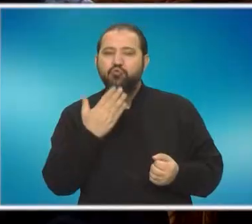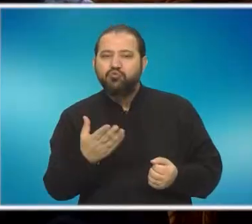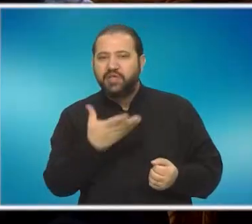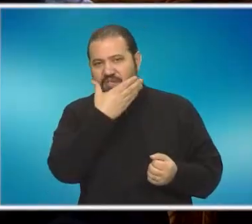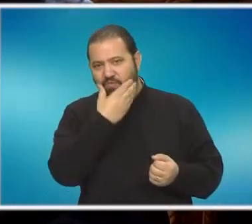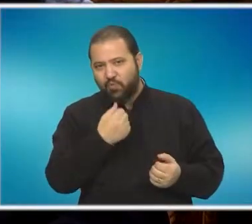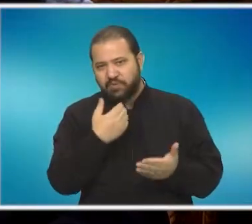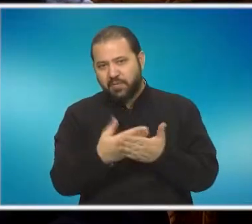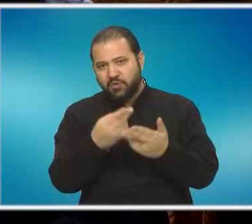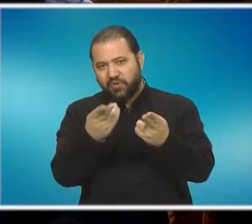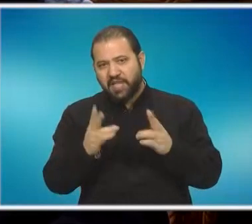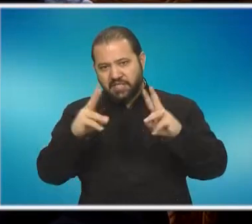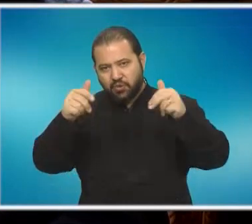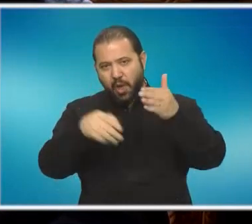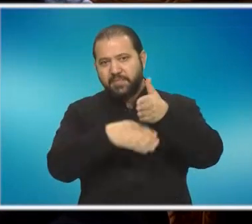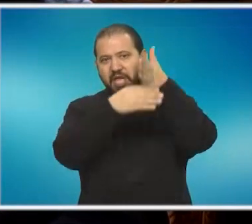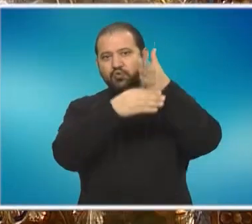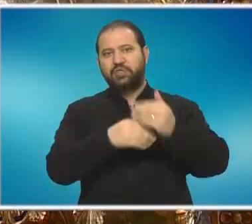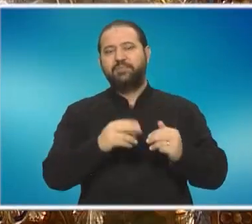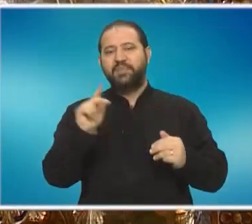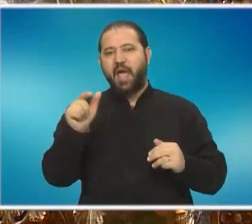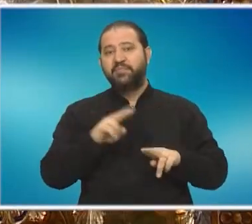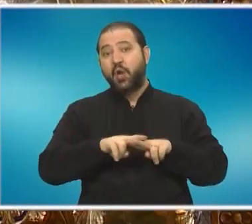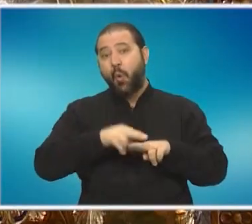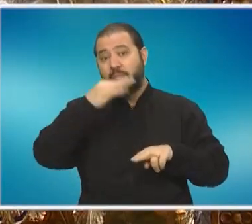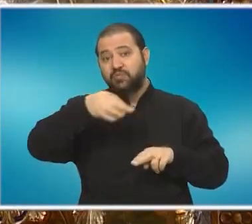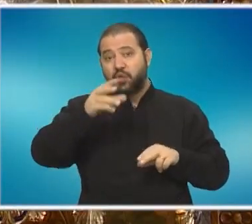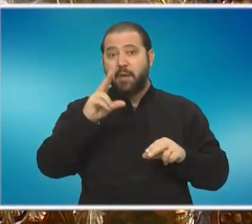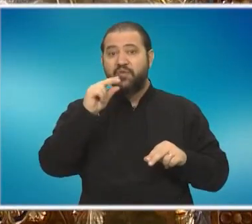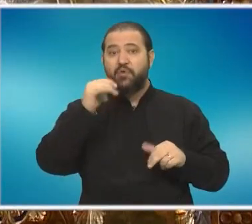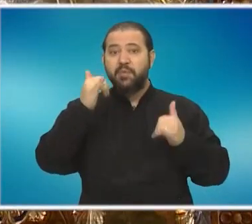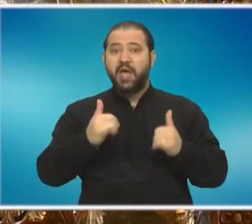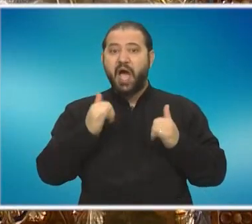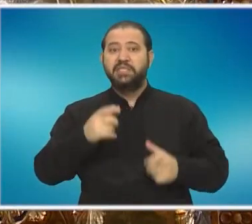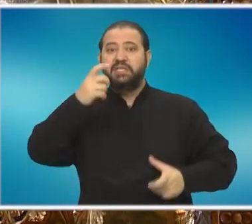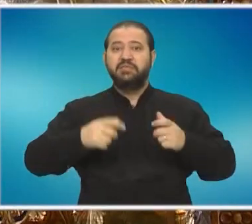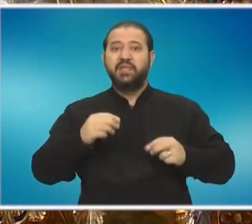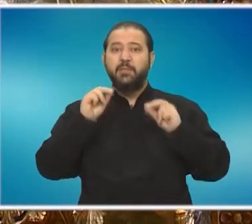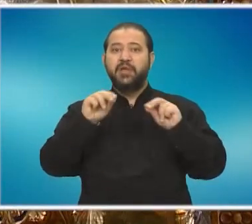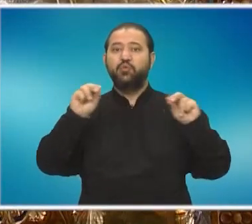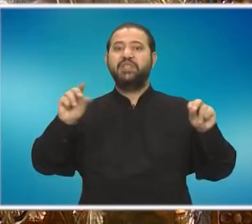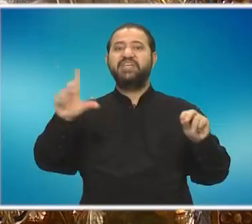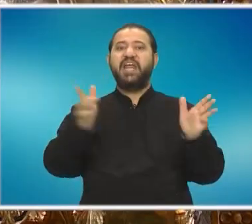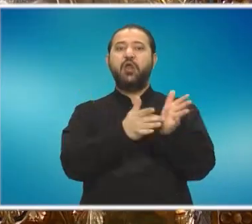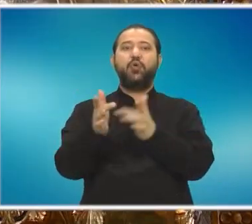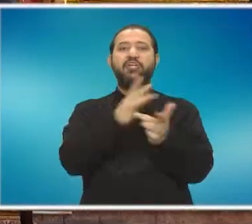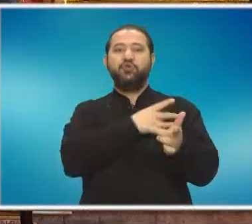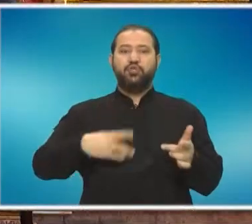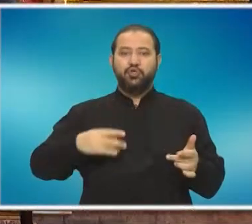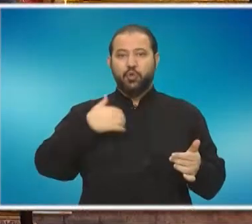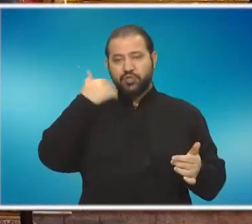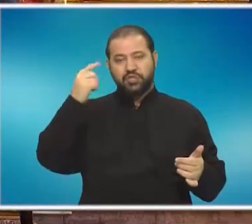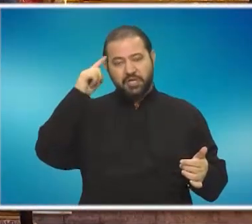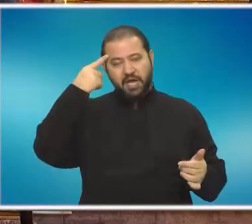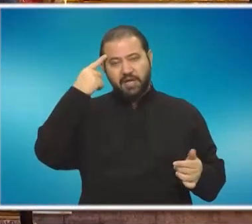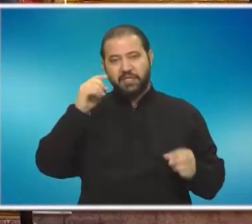Vă mulțumesc frumos pentru invitație, Doamne Șoate. Așa cum spuneam, vorbim astăzi despre mărturisirea lui Hristos și atunci când ne gândim